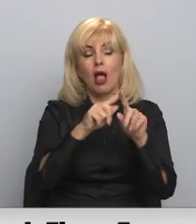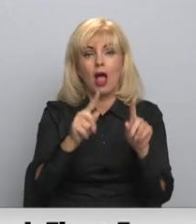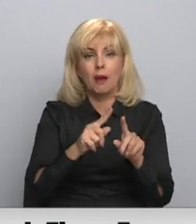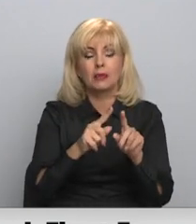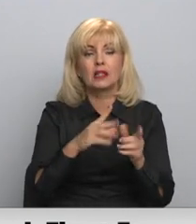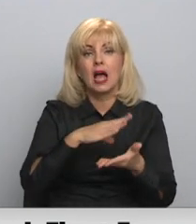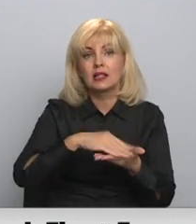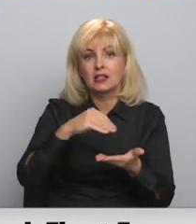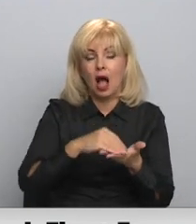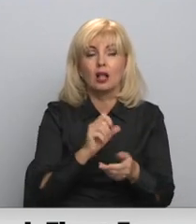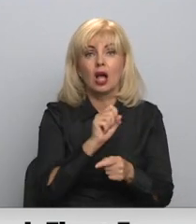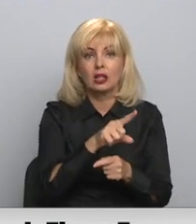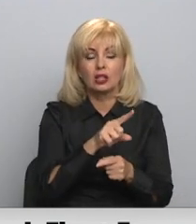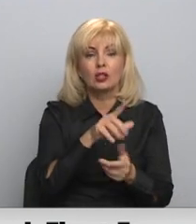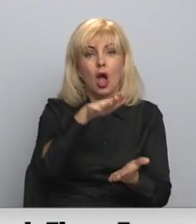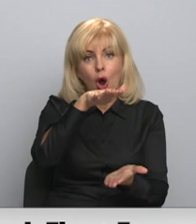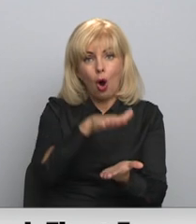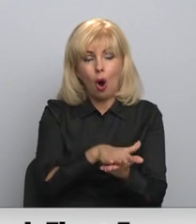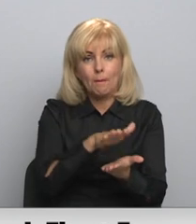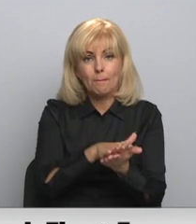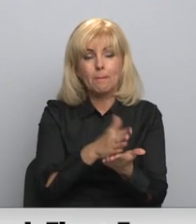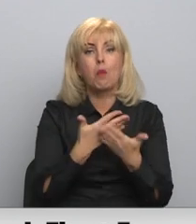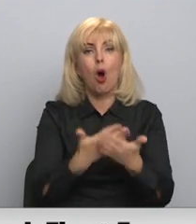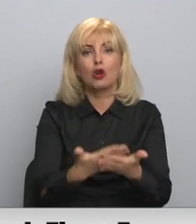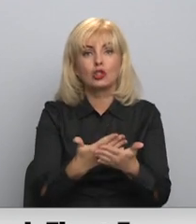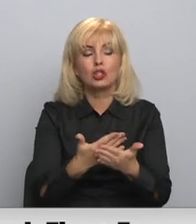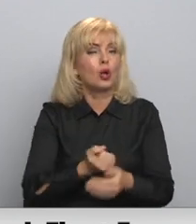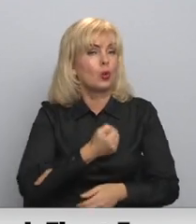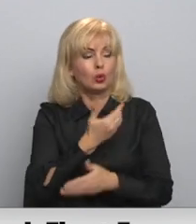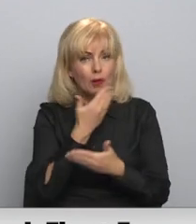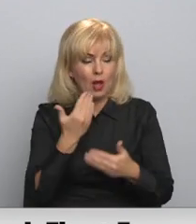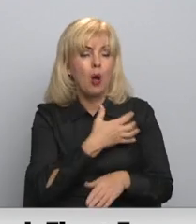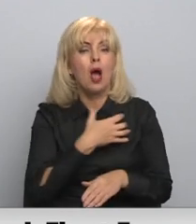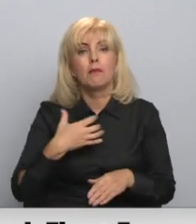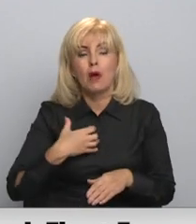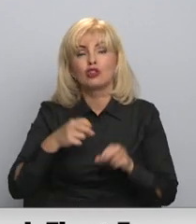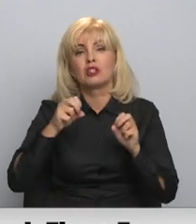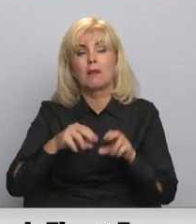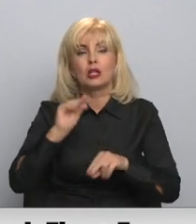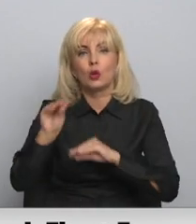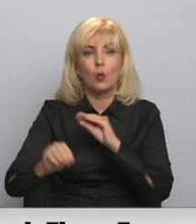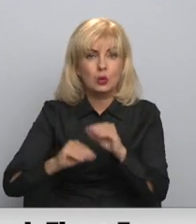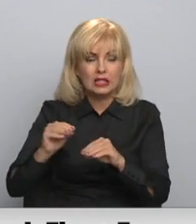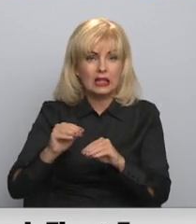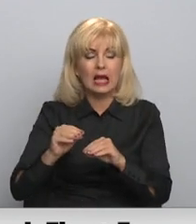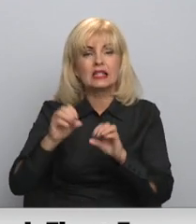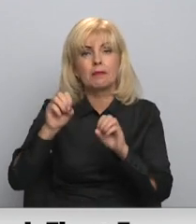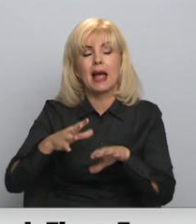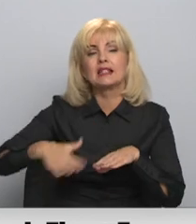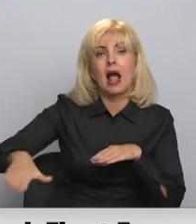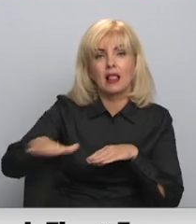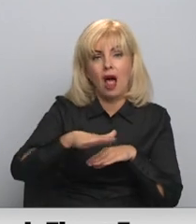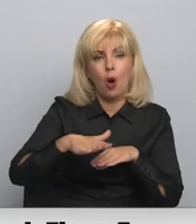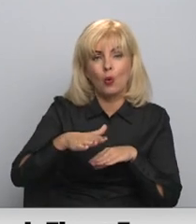zāli lielākoties likuši kompostā, tas grūtības neradīšot. Tikmēr pašvaldībai nāksies izbūvēt vairākus kompostēšanas laukumus,